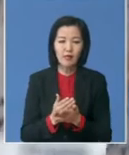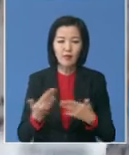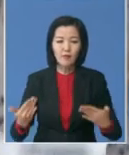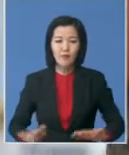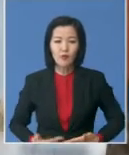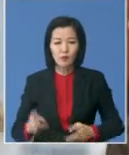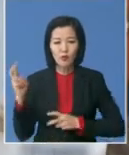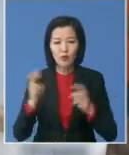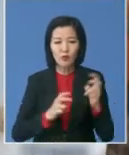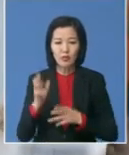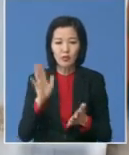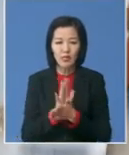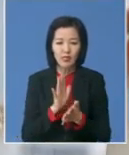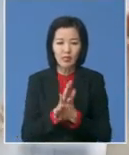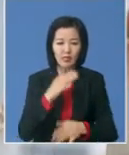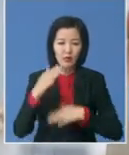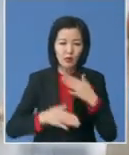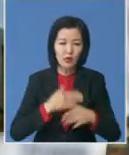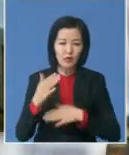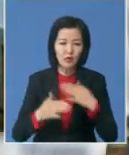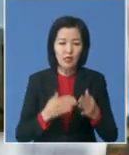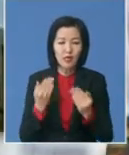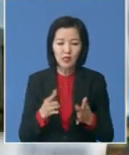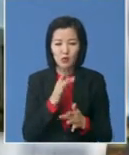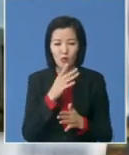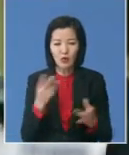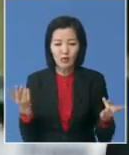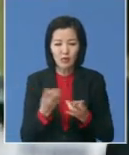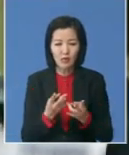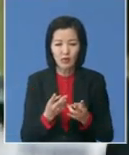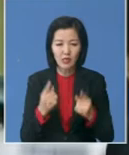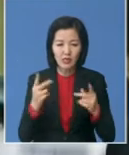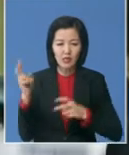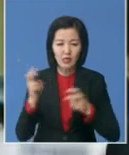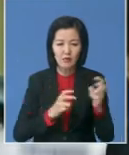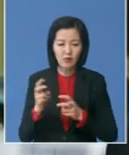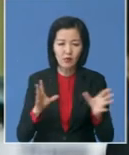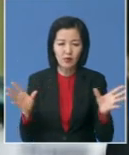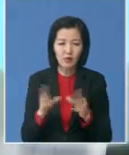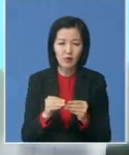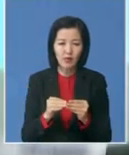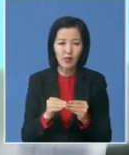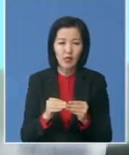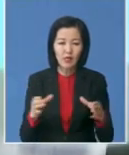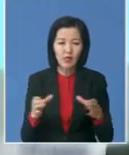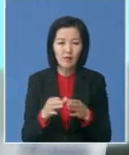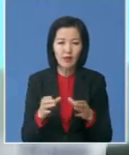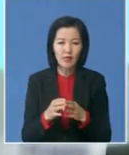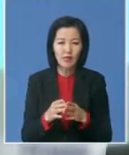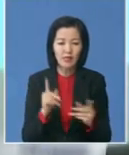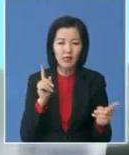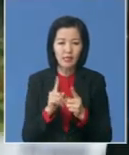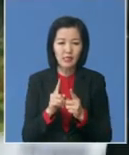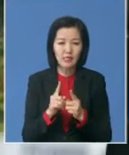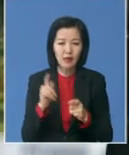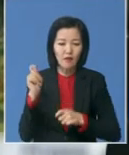кәсіпорындардан шыққан қалдықтарды өңдеу саласын дамытатын уақыт жетті. Осы мақсатта еліміздегі ірі кәсіпорын өкілдері мен сервистік компаниялар Атырауда бас қосты.